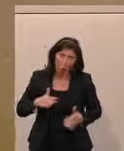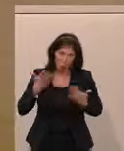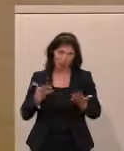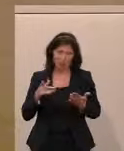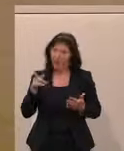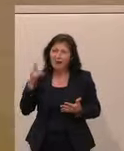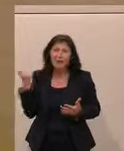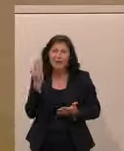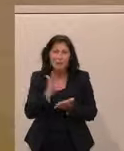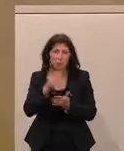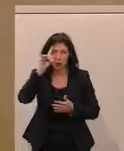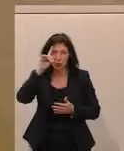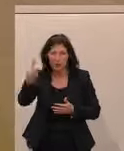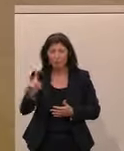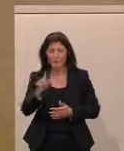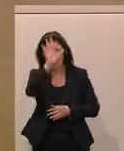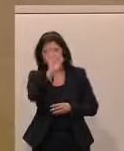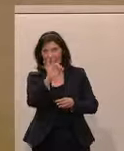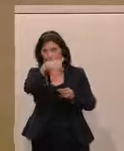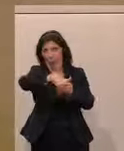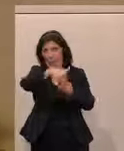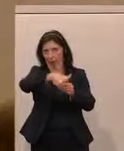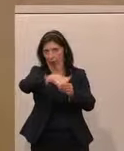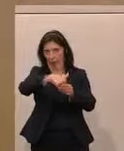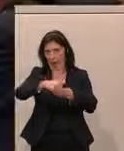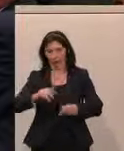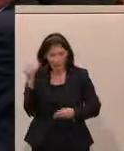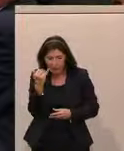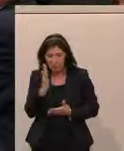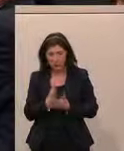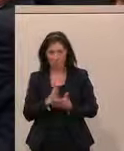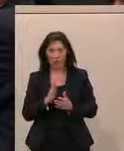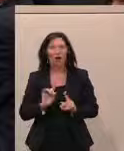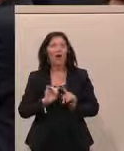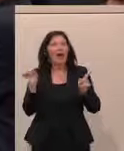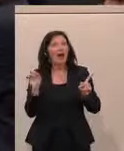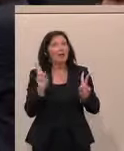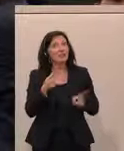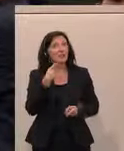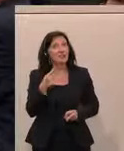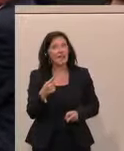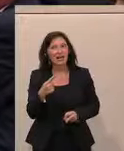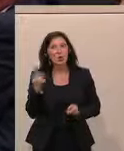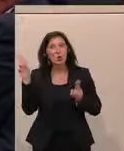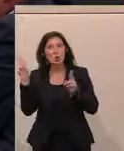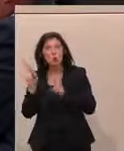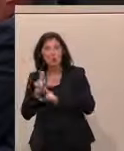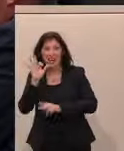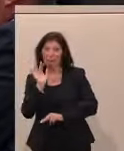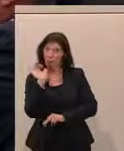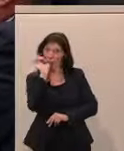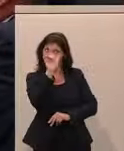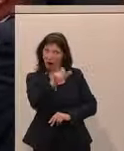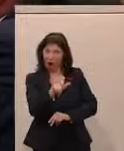schon darum wusste, mit wem er es zu tun hat. Anders gesagt, Kurz darf gegenüber der FPÖ jetzt